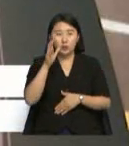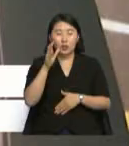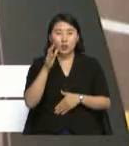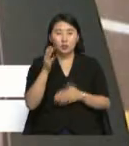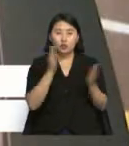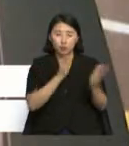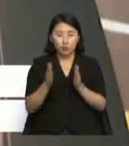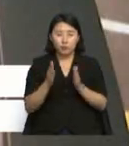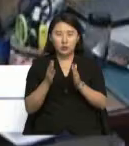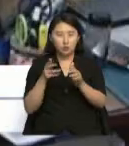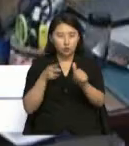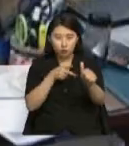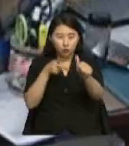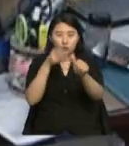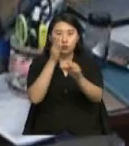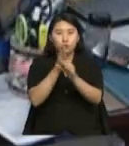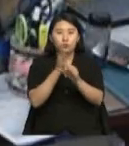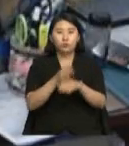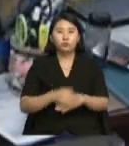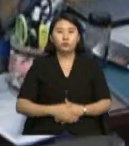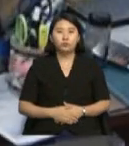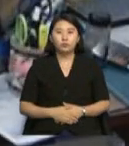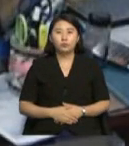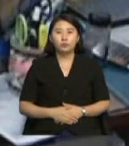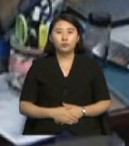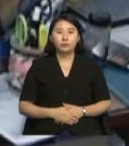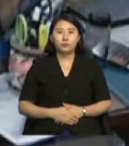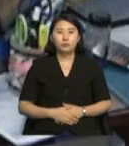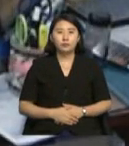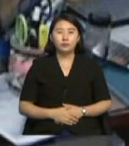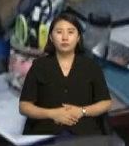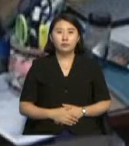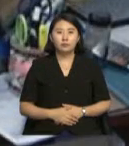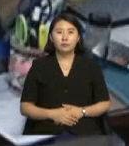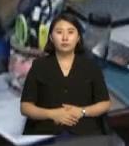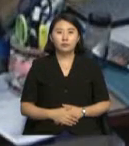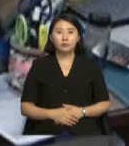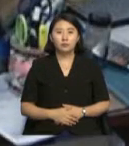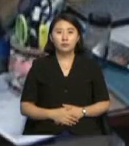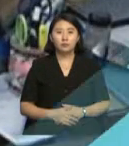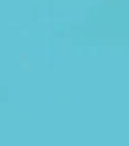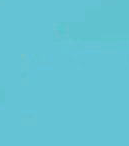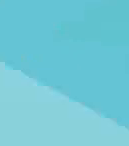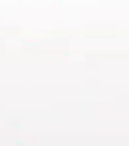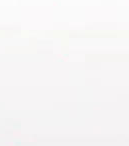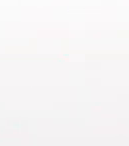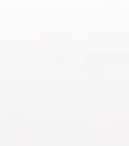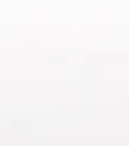접수되어 범인을 추적 중입니다. 딜라이브 서울 경기 케이블TV 이승준입니다.